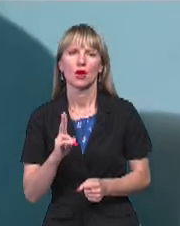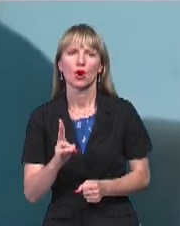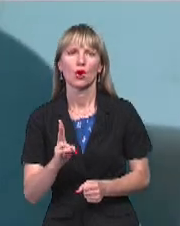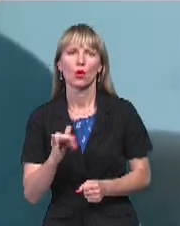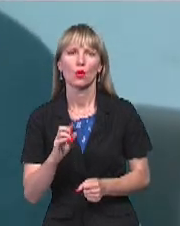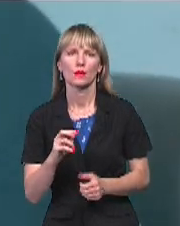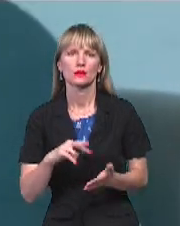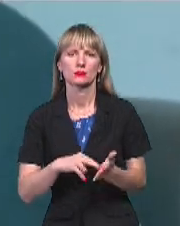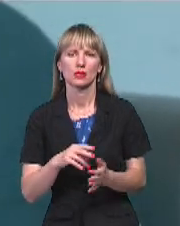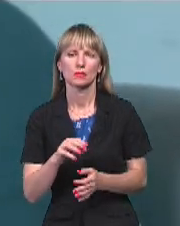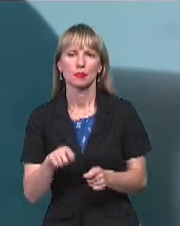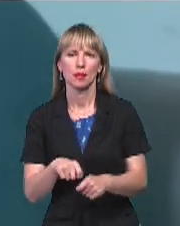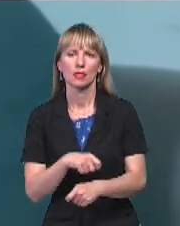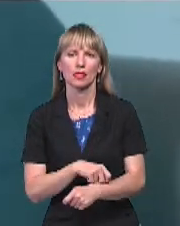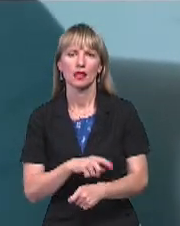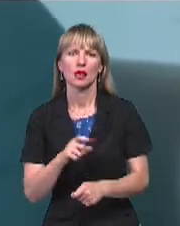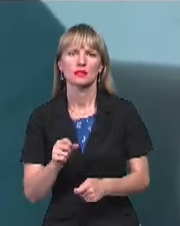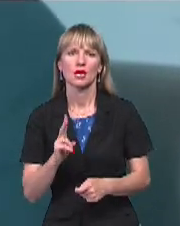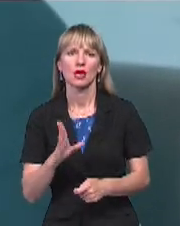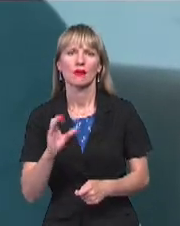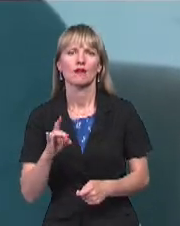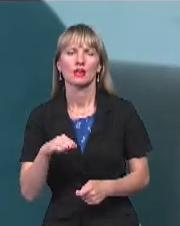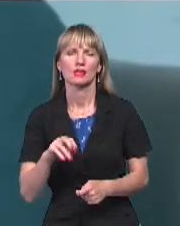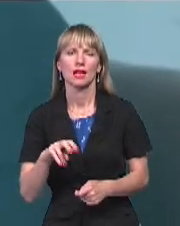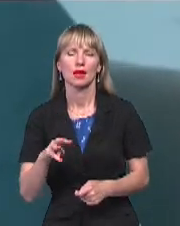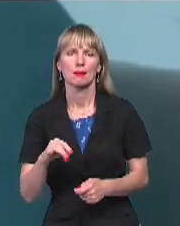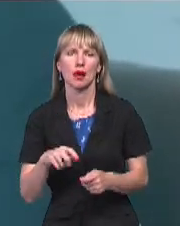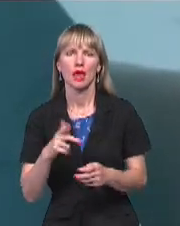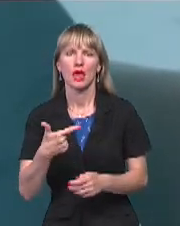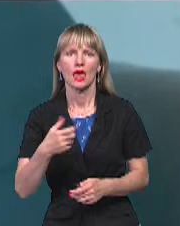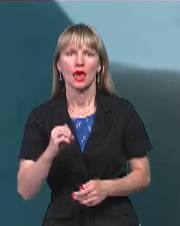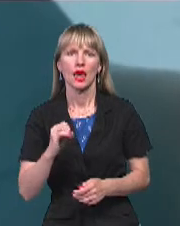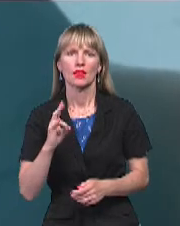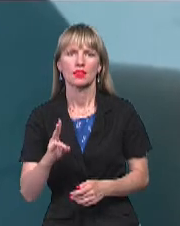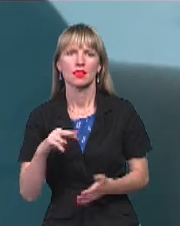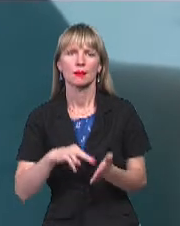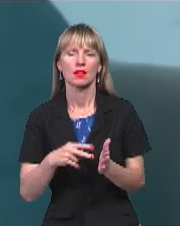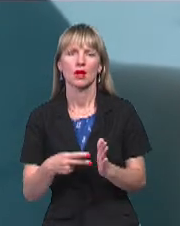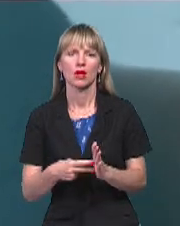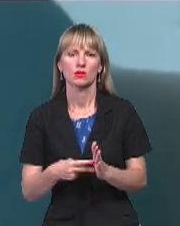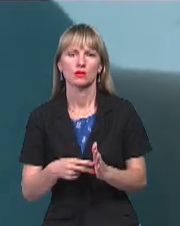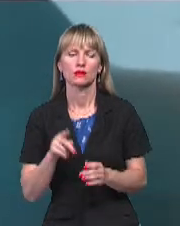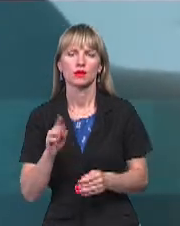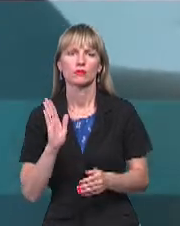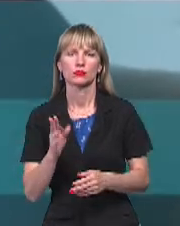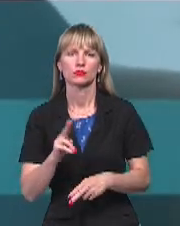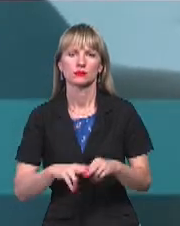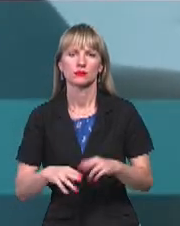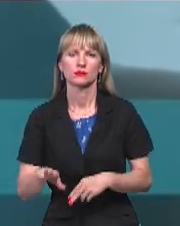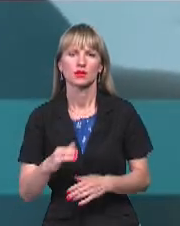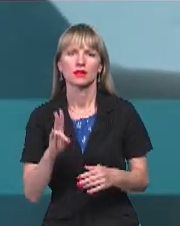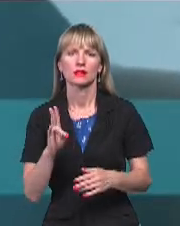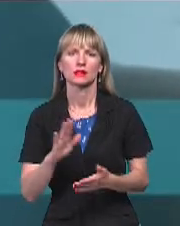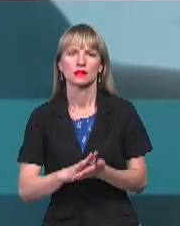а за планувальними кварталами згідно генерального плану, обмеженою обмежено перспективною дорогою. Станом на